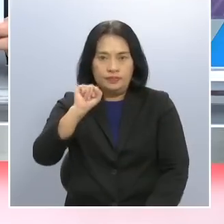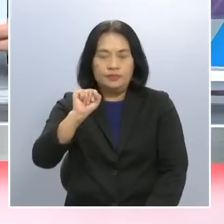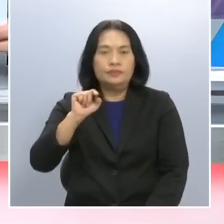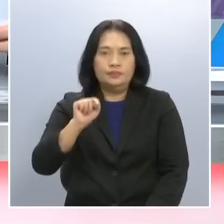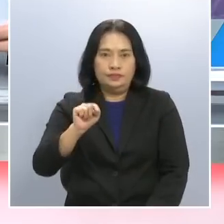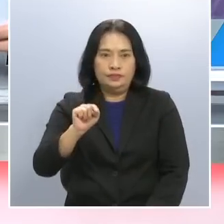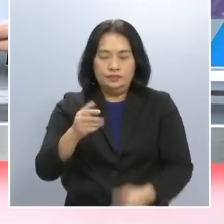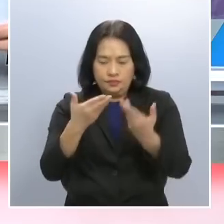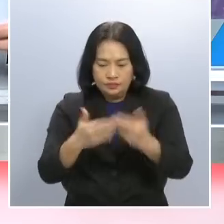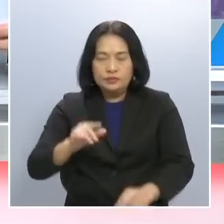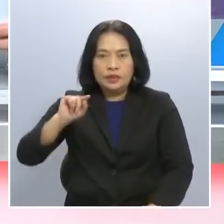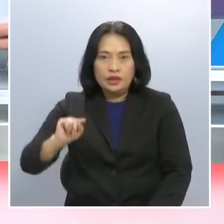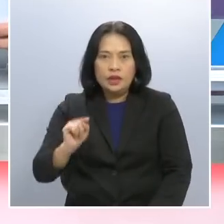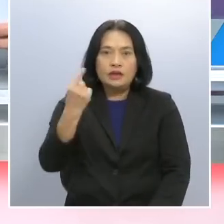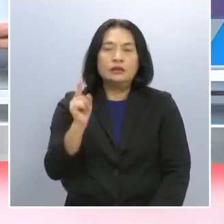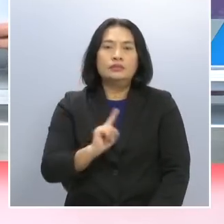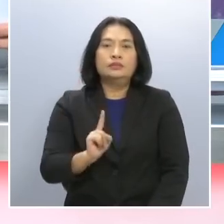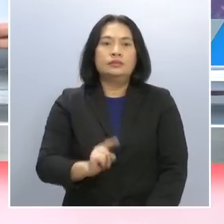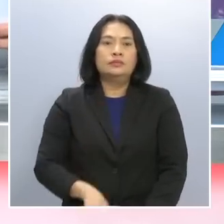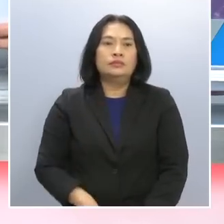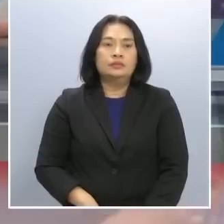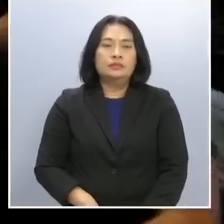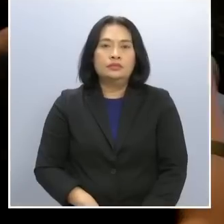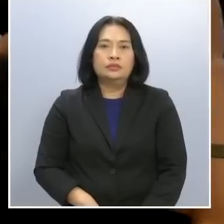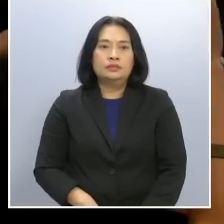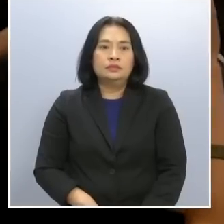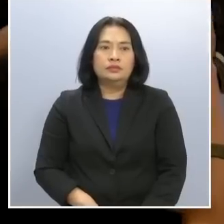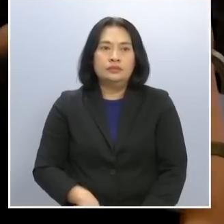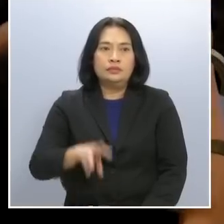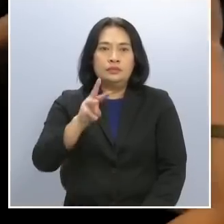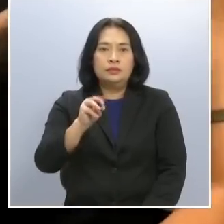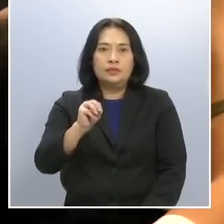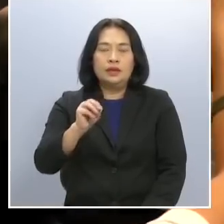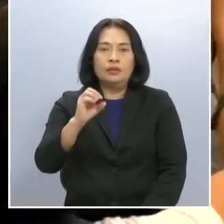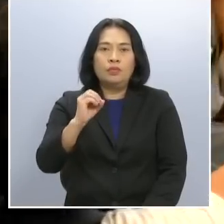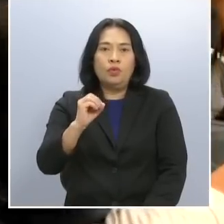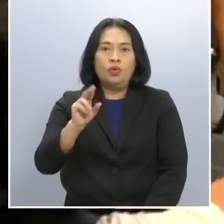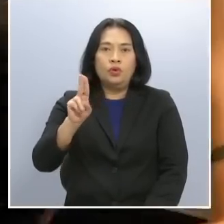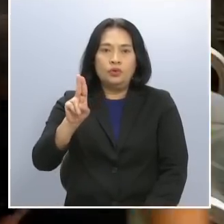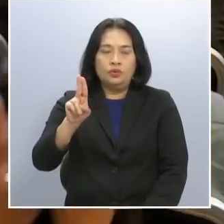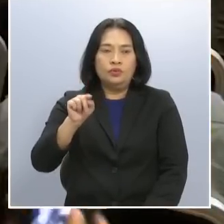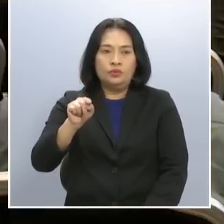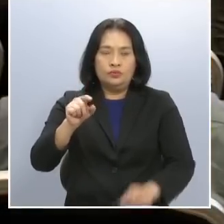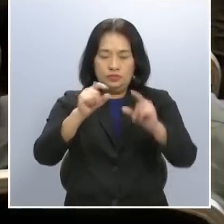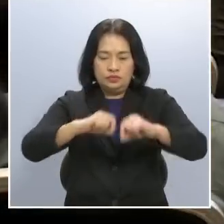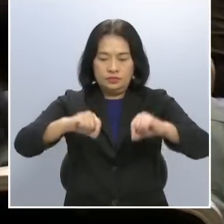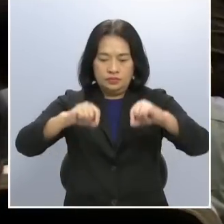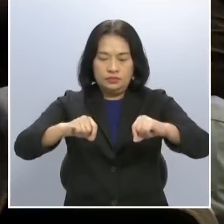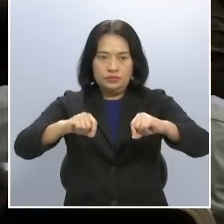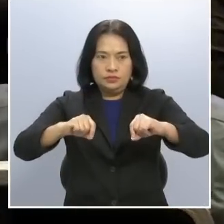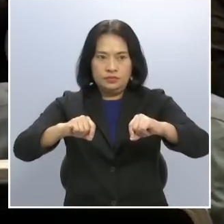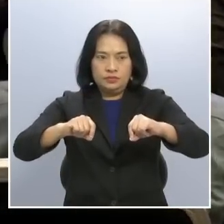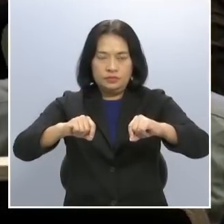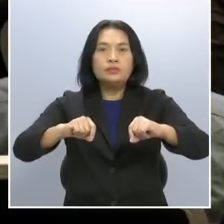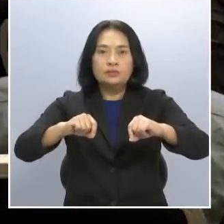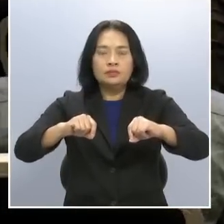ด็นเนี่ยมันเริ่มจากนี้เลยฮะคุณผู้ชมครับในวันที่มีการเซ็น MOU กันนะฮะปรากฏว่าทางพี่สิทธาเนี่ย